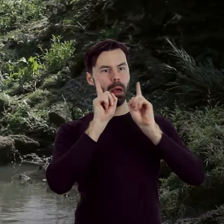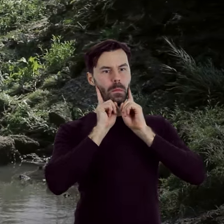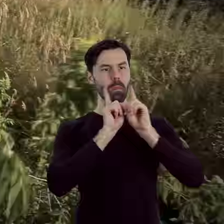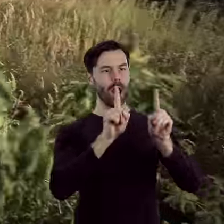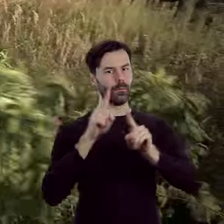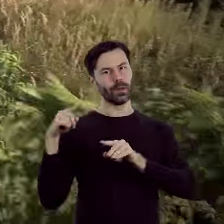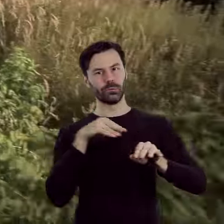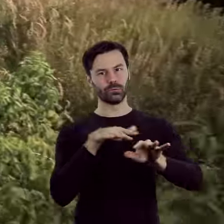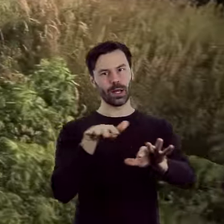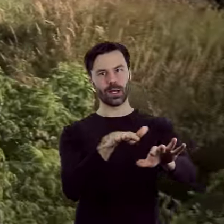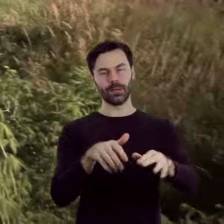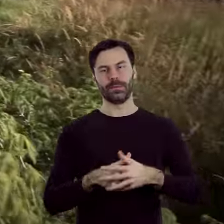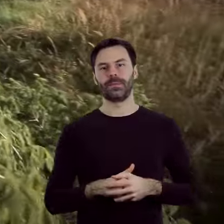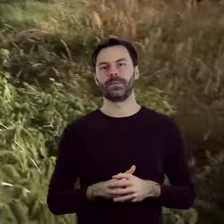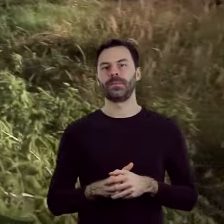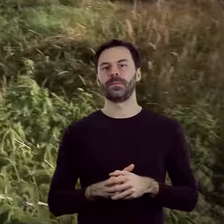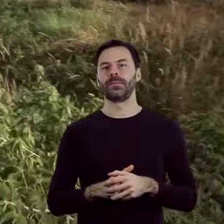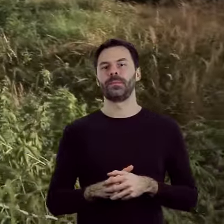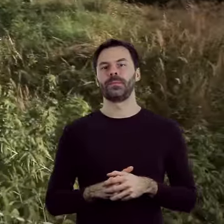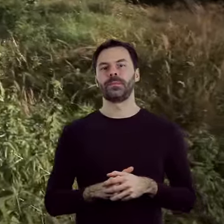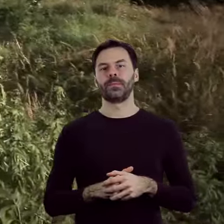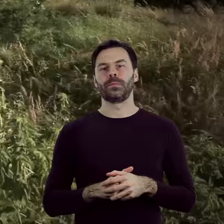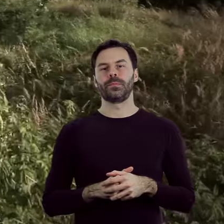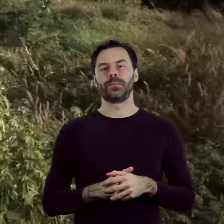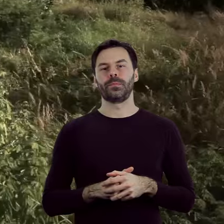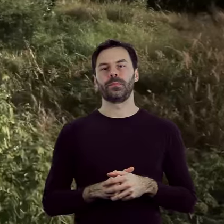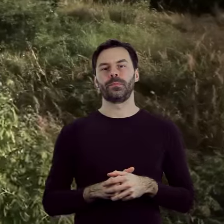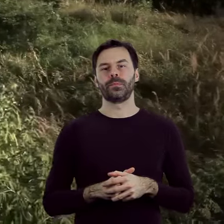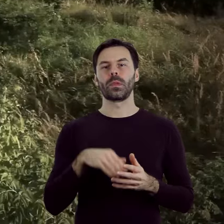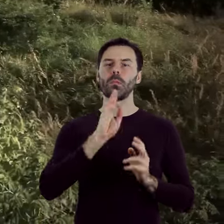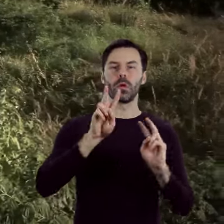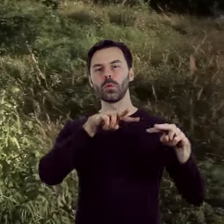jasień wygląda jak prawdziwa, naturalna rzeczka.